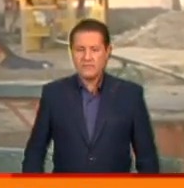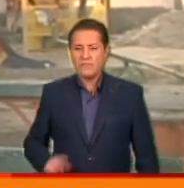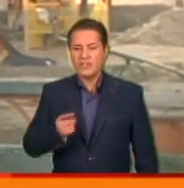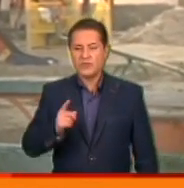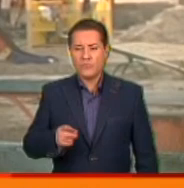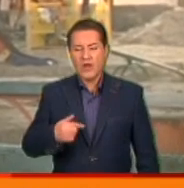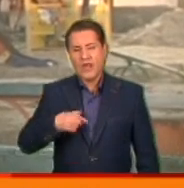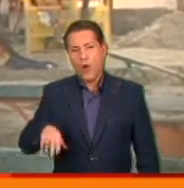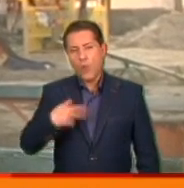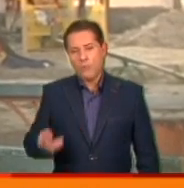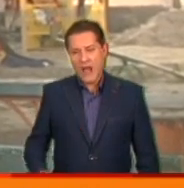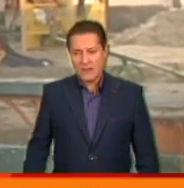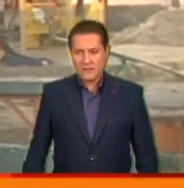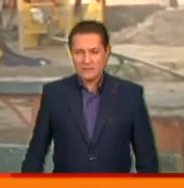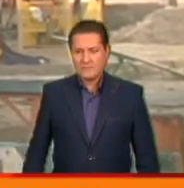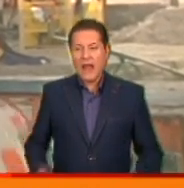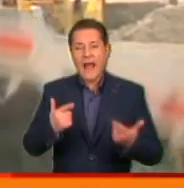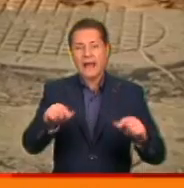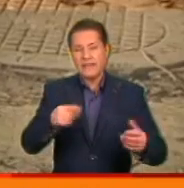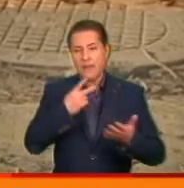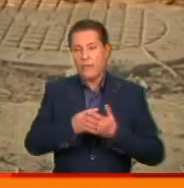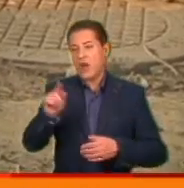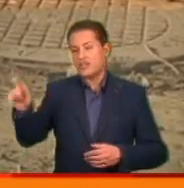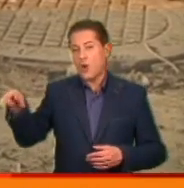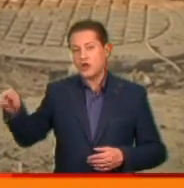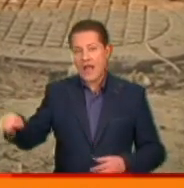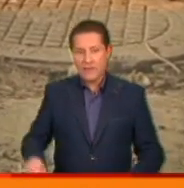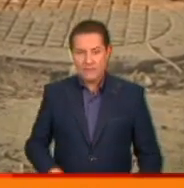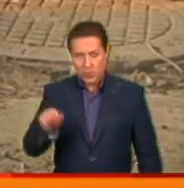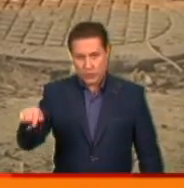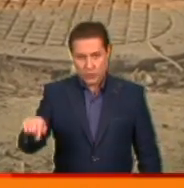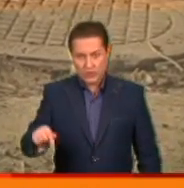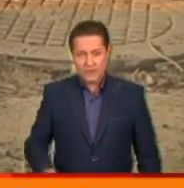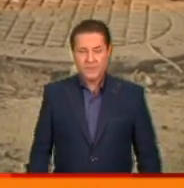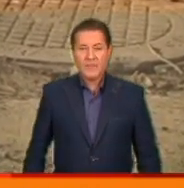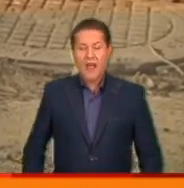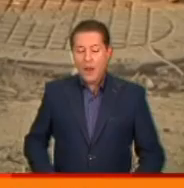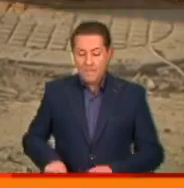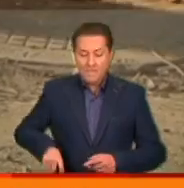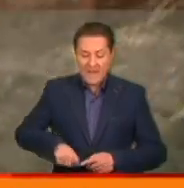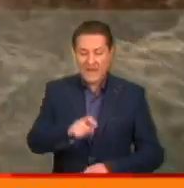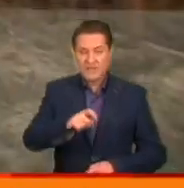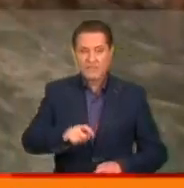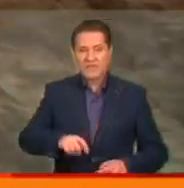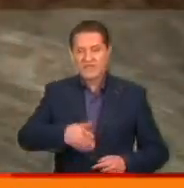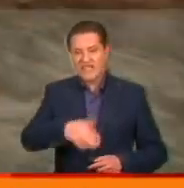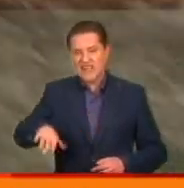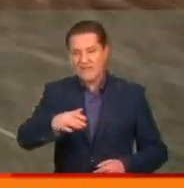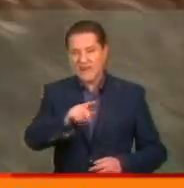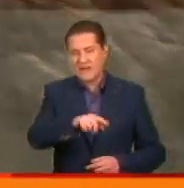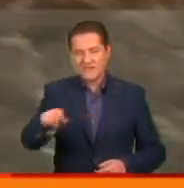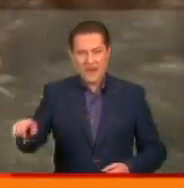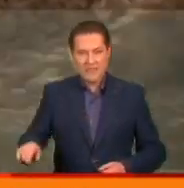Я впав. Впав? А де? Покажи, де ти впав. Отут. Хлопчик перечепився за вирви, які тут повсюдно,